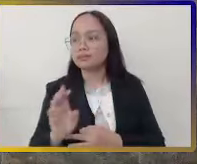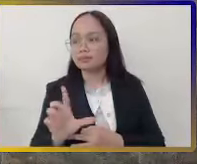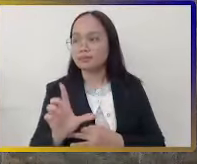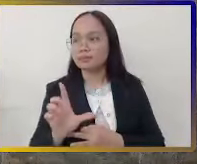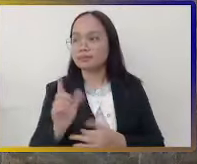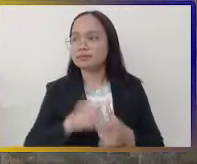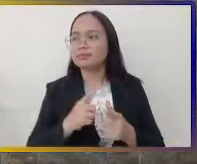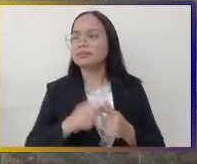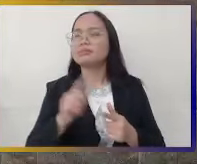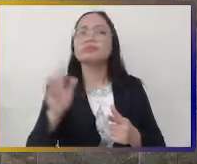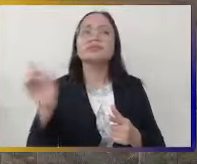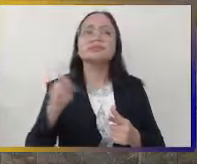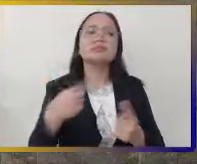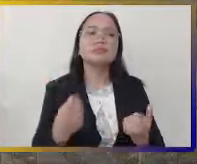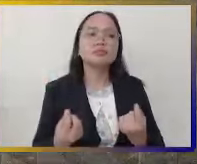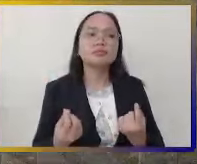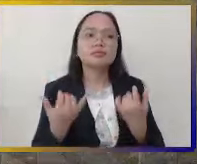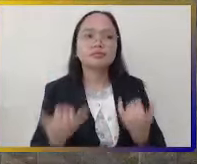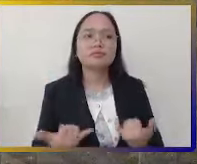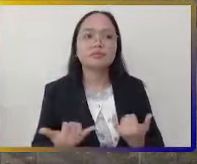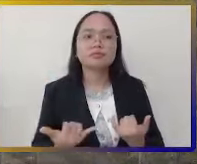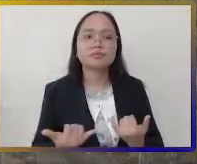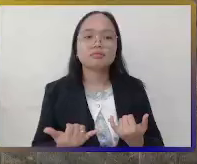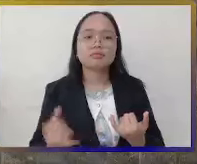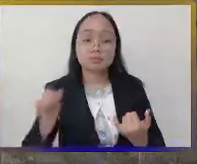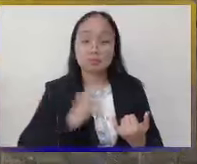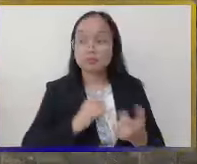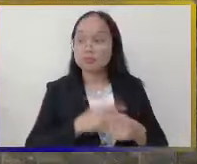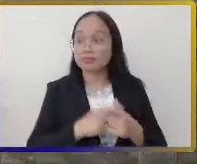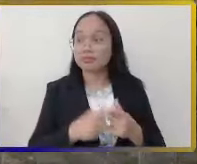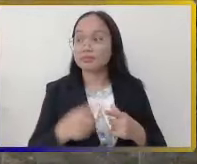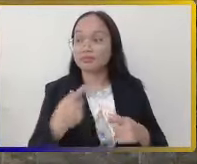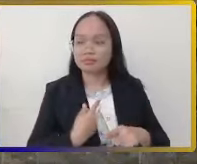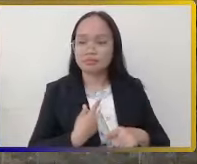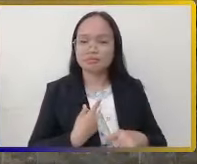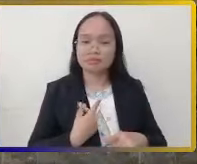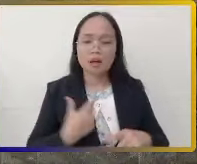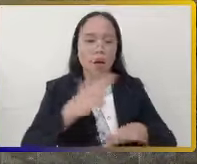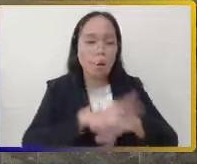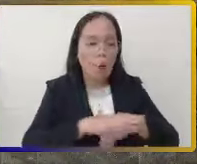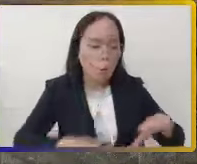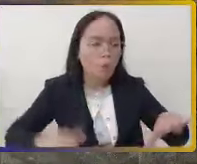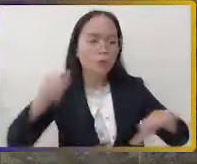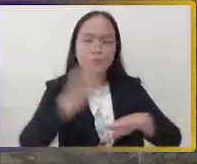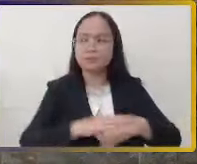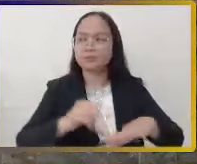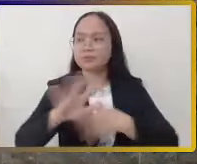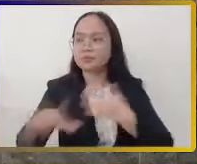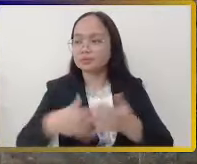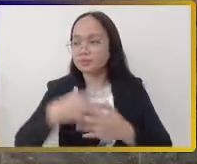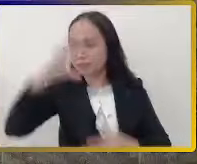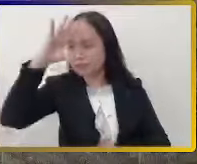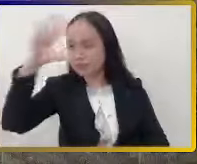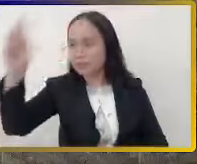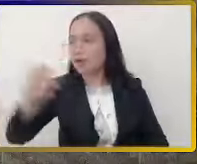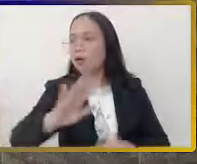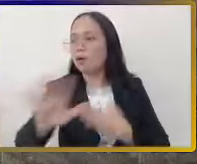sabi niya, ang ginawa niya ngayon, pinatawag niya yung mga anak niya, mga lalaki, mga kapatid. Sige, sino